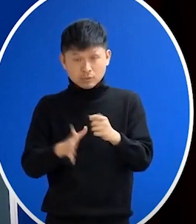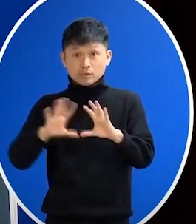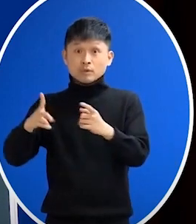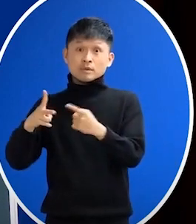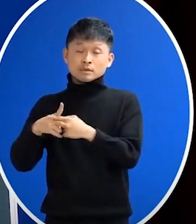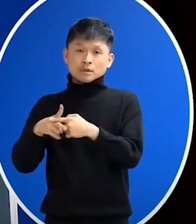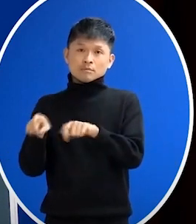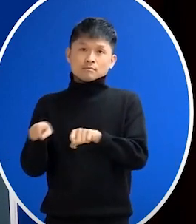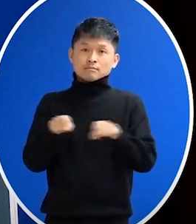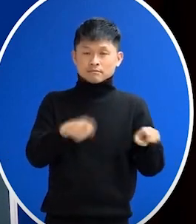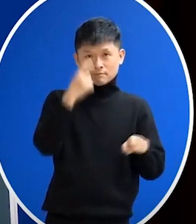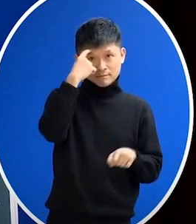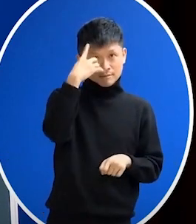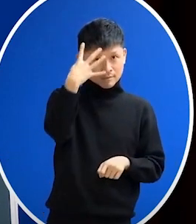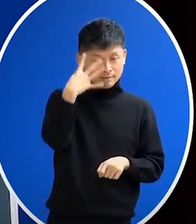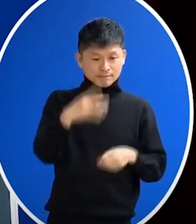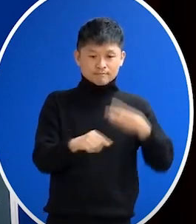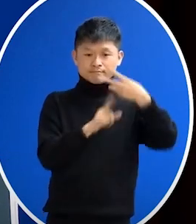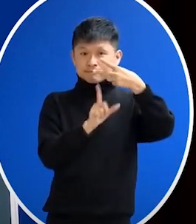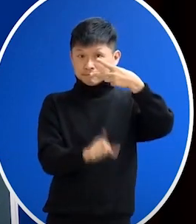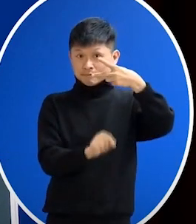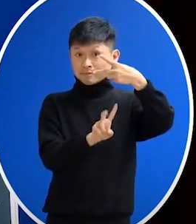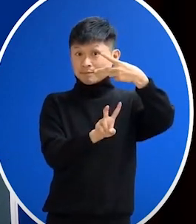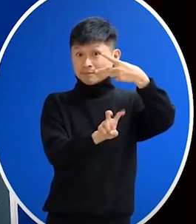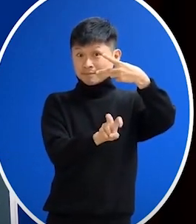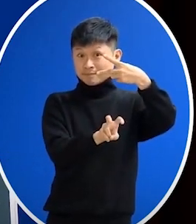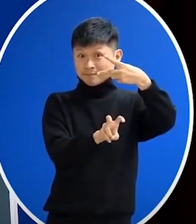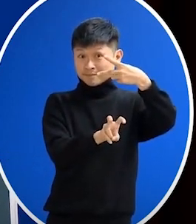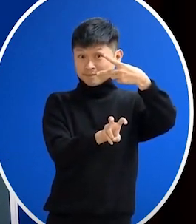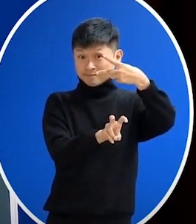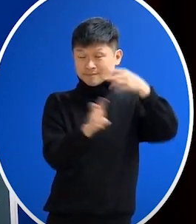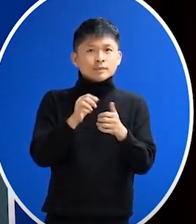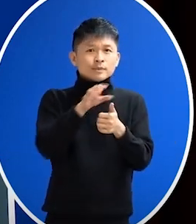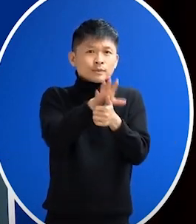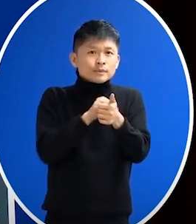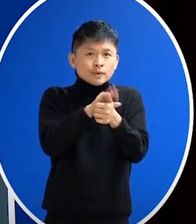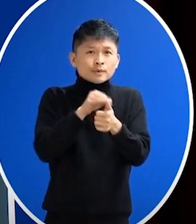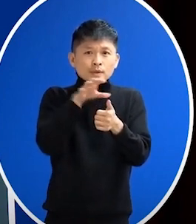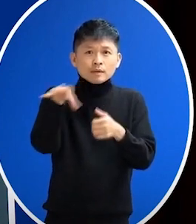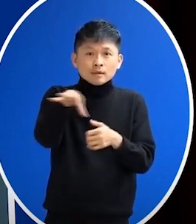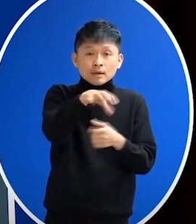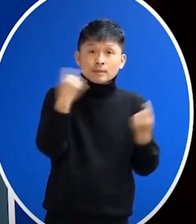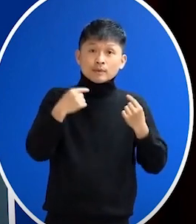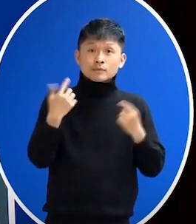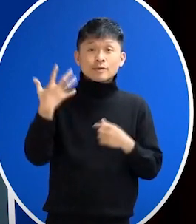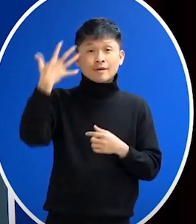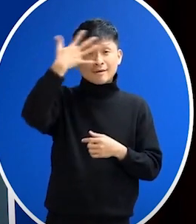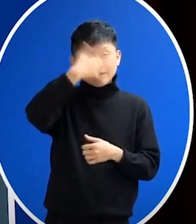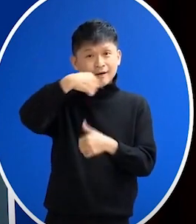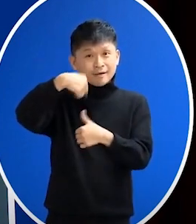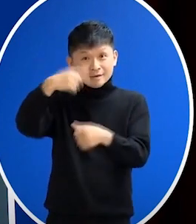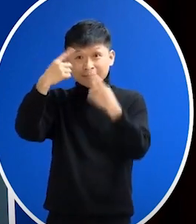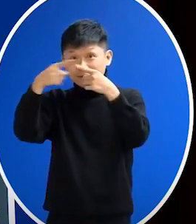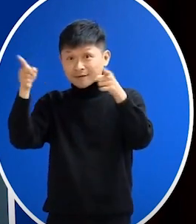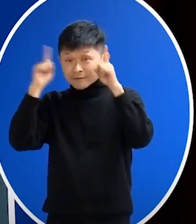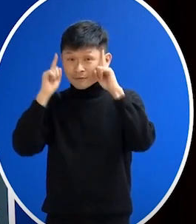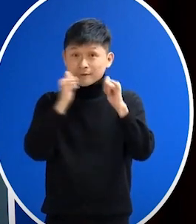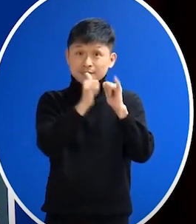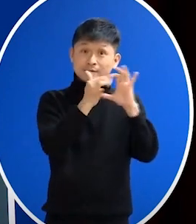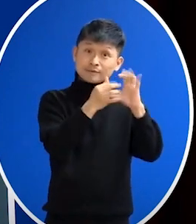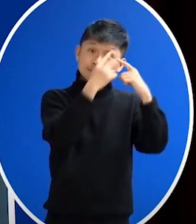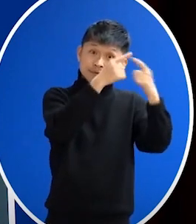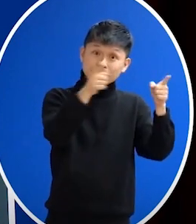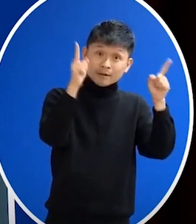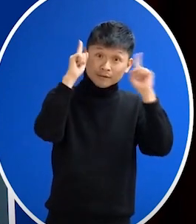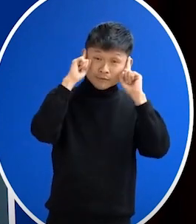后4天，到2月22日来开学。像乐林大学、社区大学这些终身学习